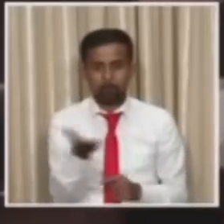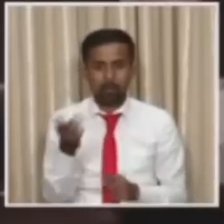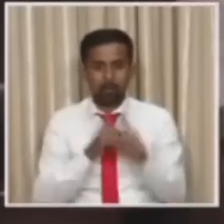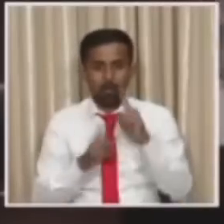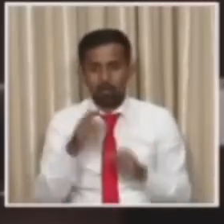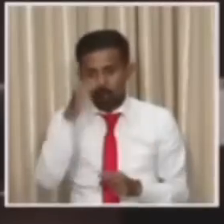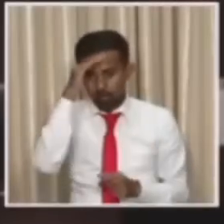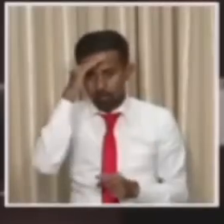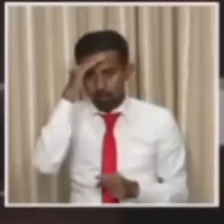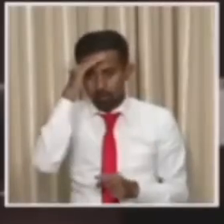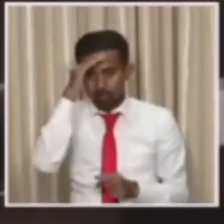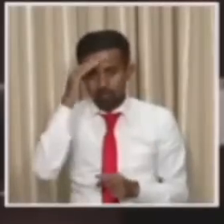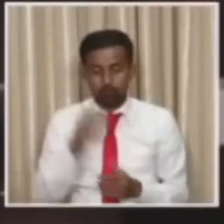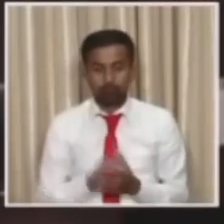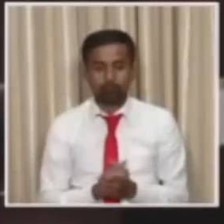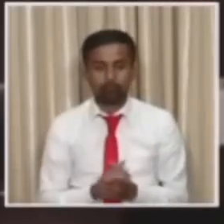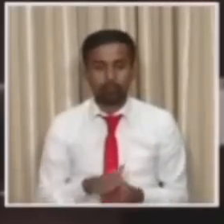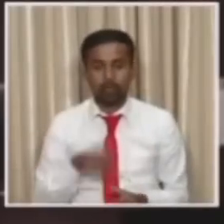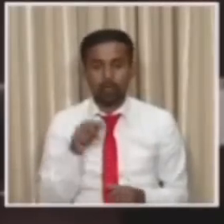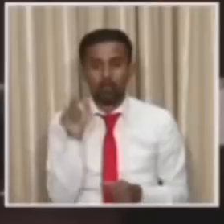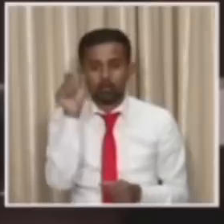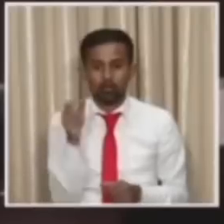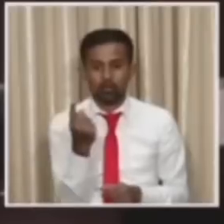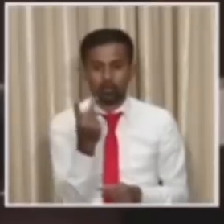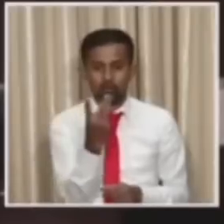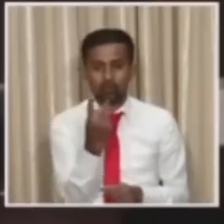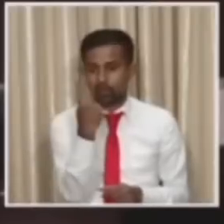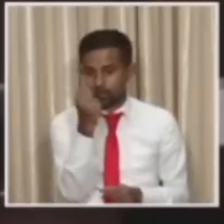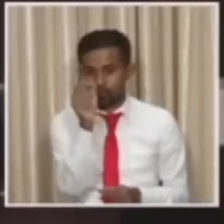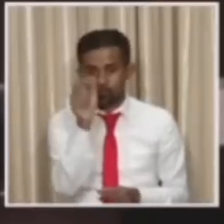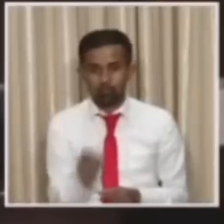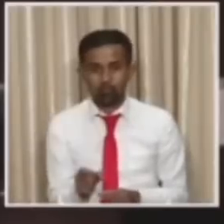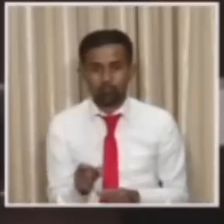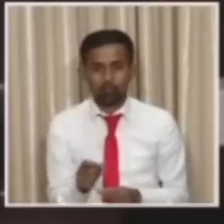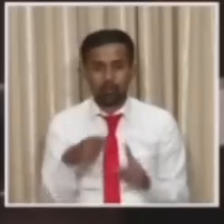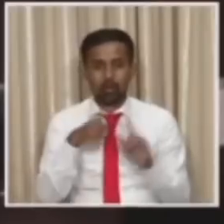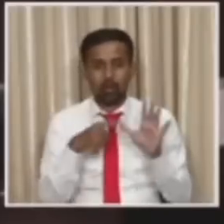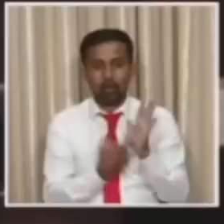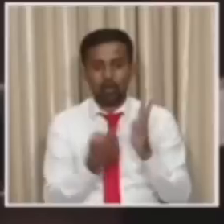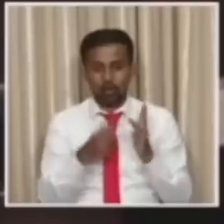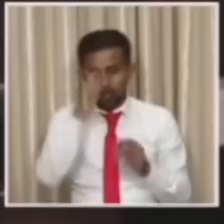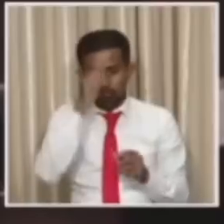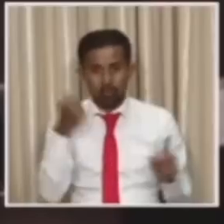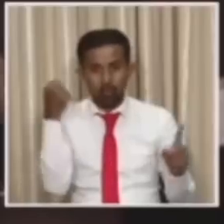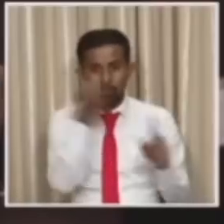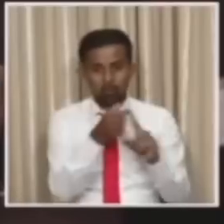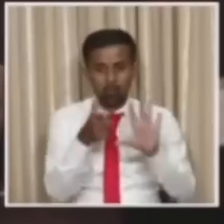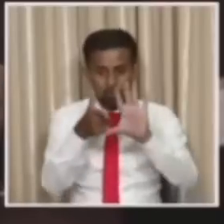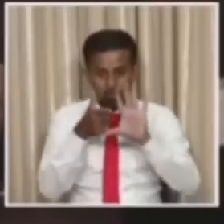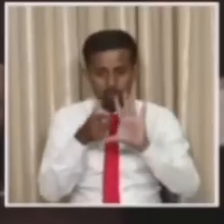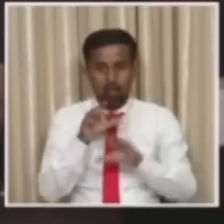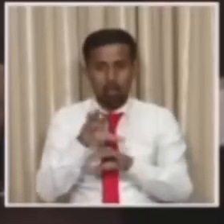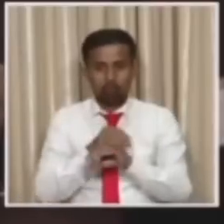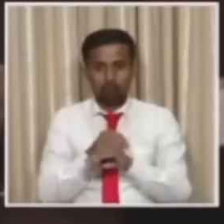kathanayakawarya me parliamentu inne pradhana purawasiyan 3-4 denak ekkenek. Etumata Karu Jayasuriya mahathaya pahara dena visual thiyenawa.